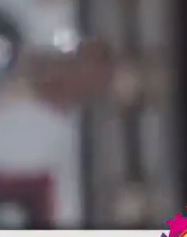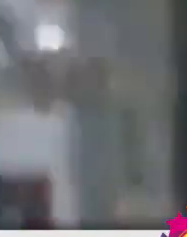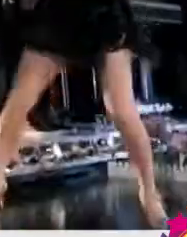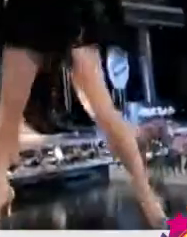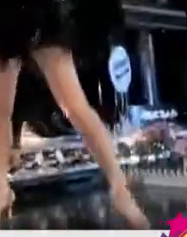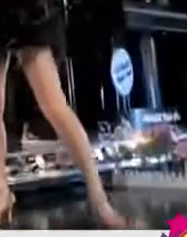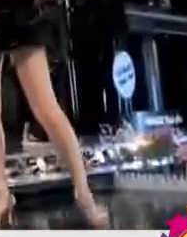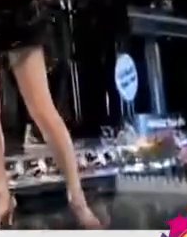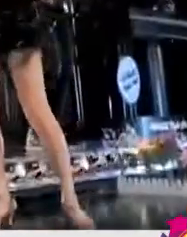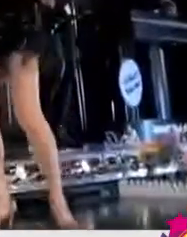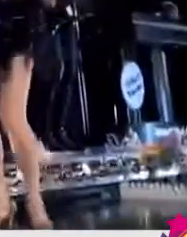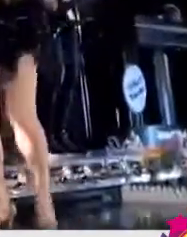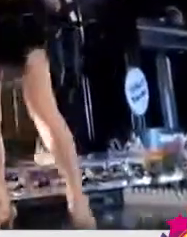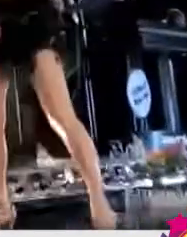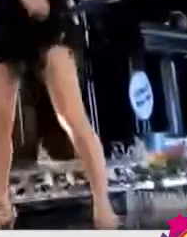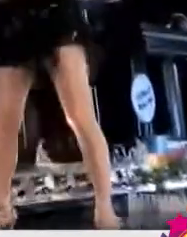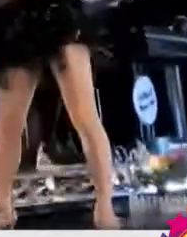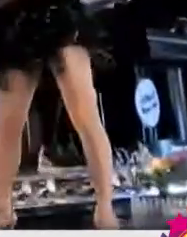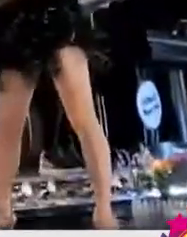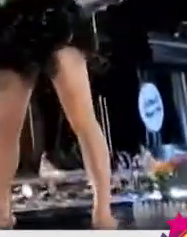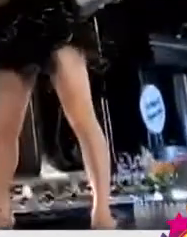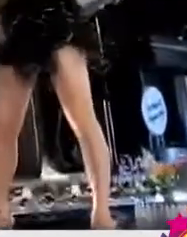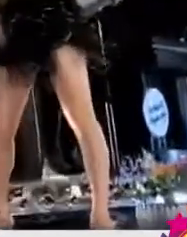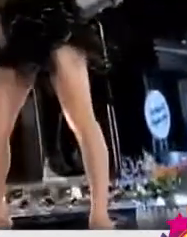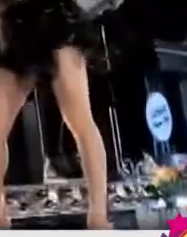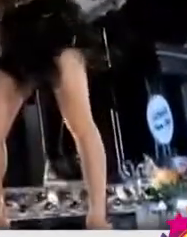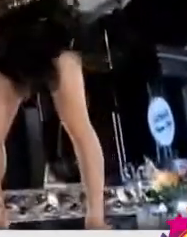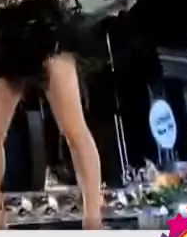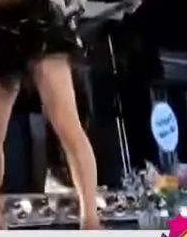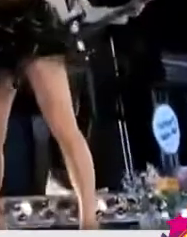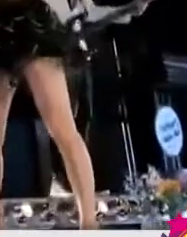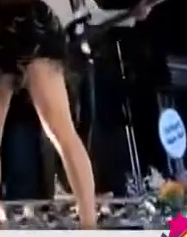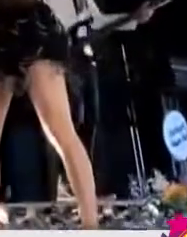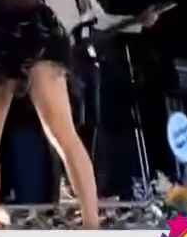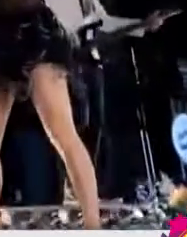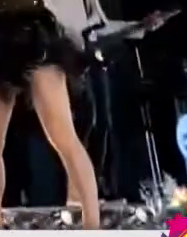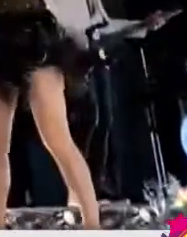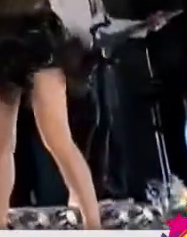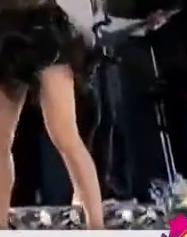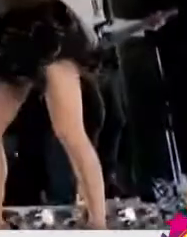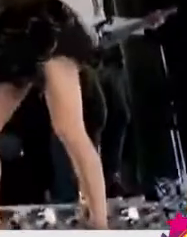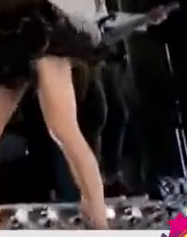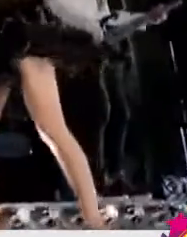그물에 너도 던져 나도 던져 모두 다 걸렸네.